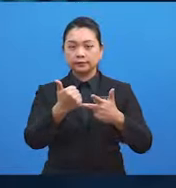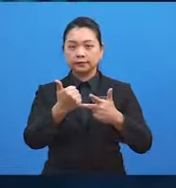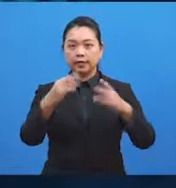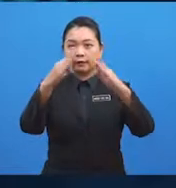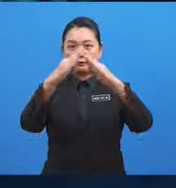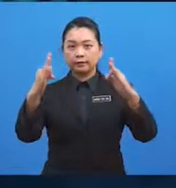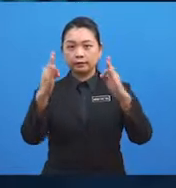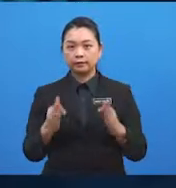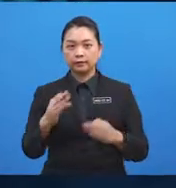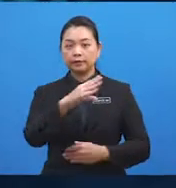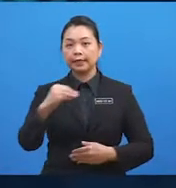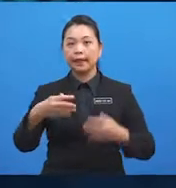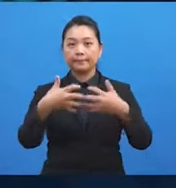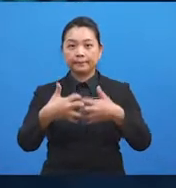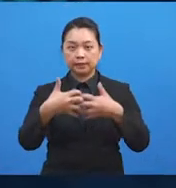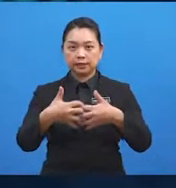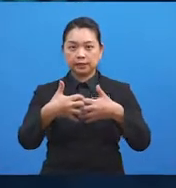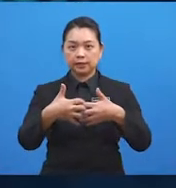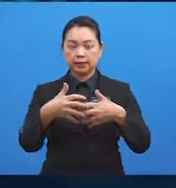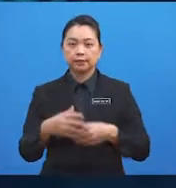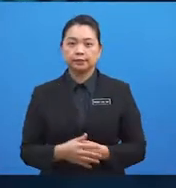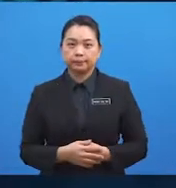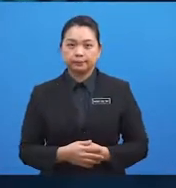bangunan kilang dan jentera.